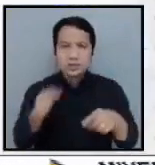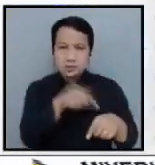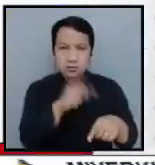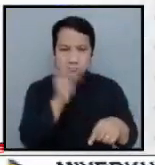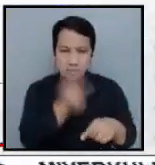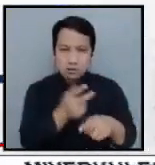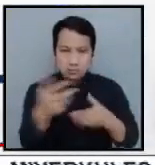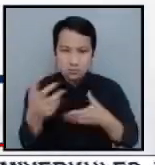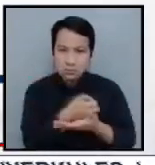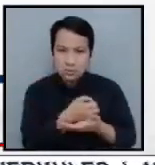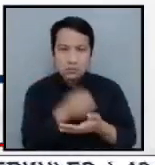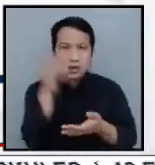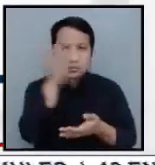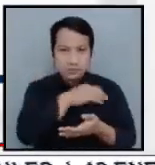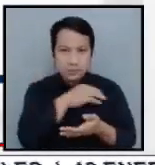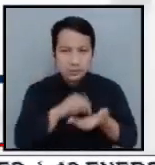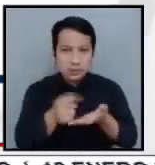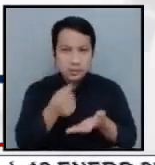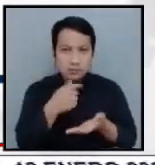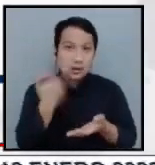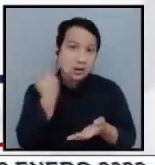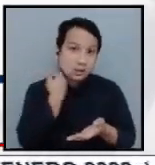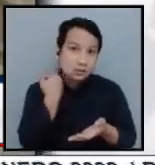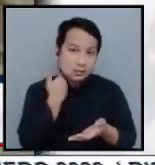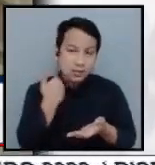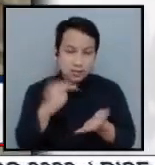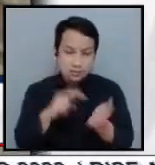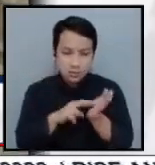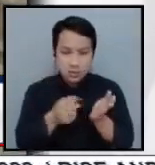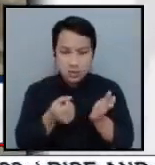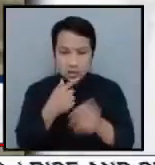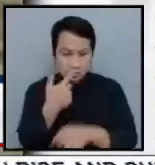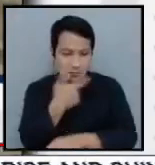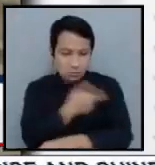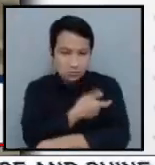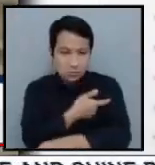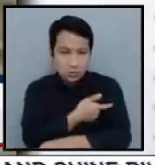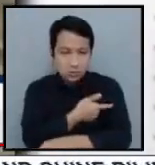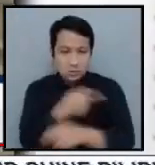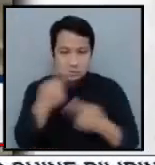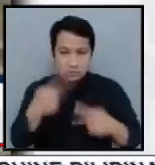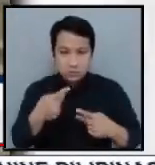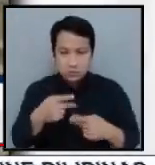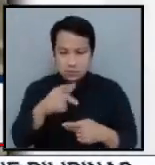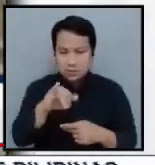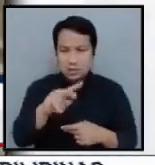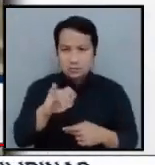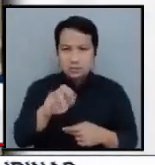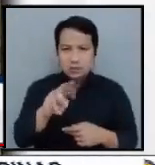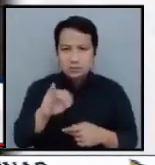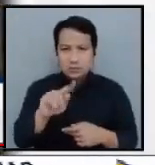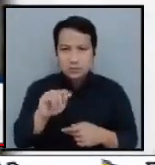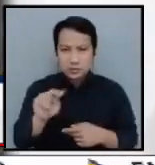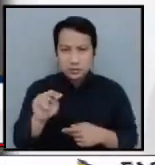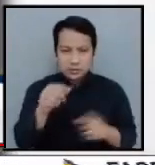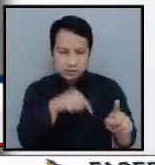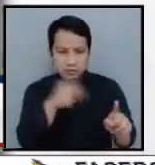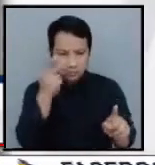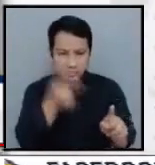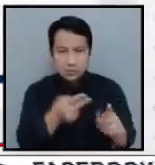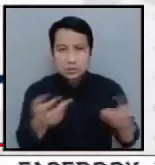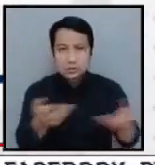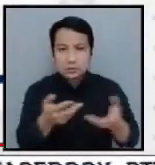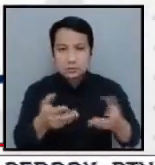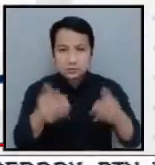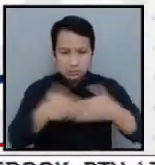mga peking gamot sa lagnat, vitamins, injectables, pain reliever at ivermectin. Ang mga gamot ay natagpuan na nakalagay